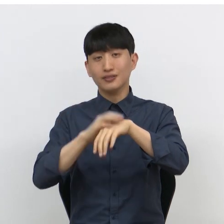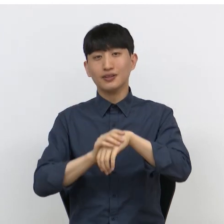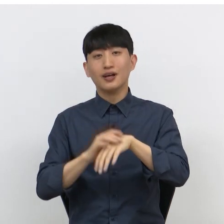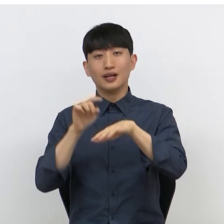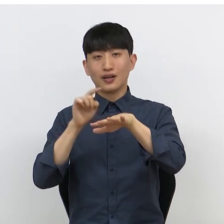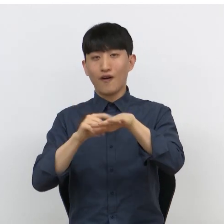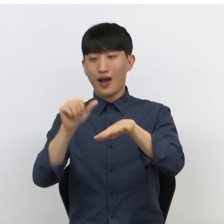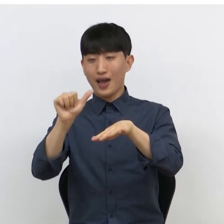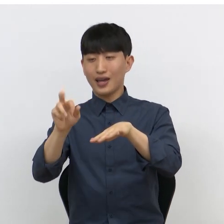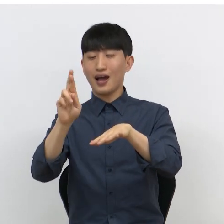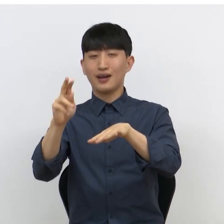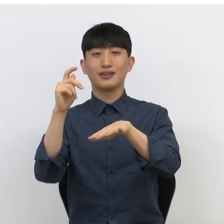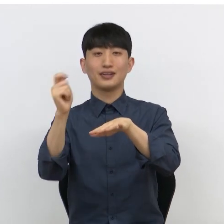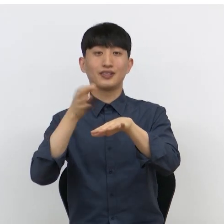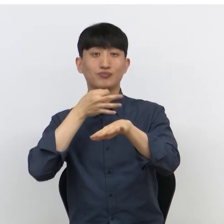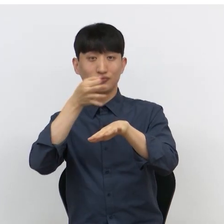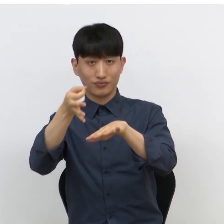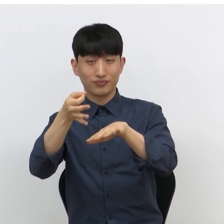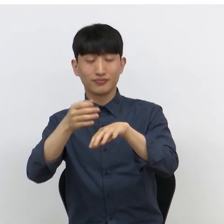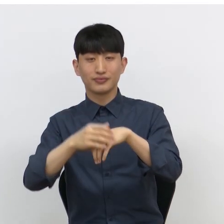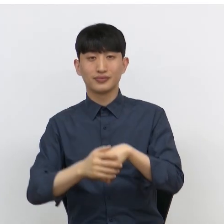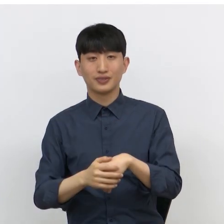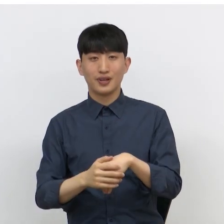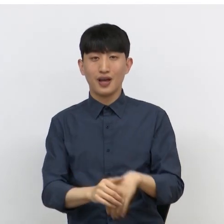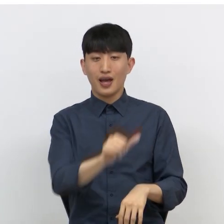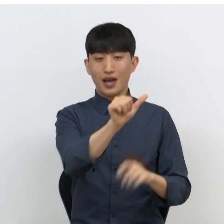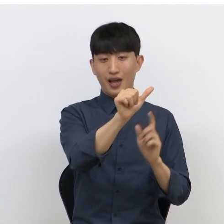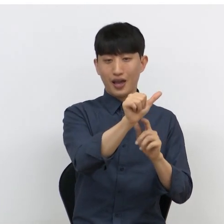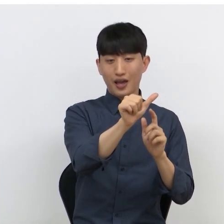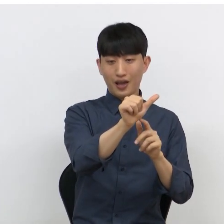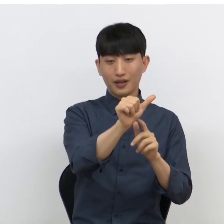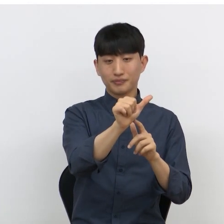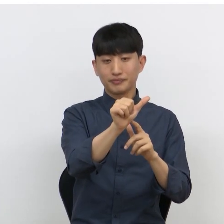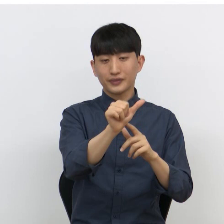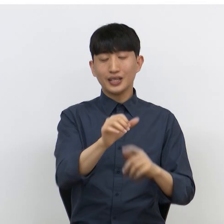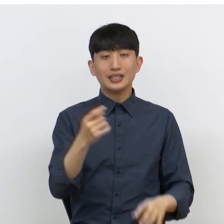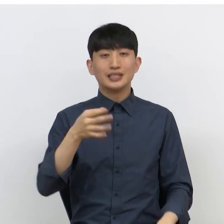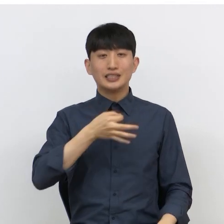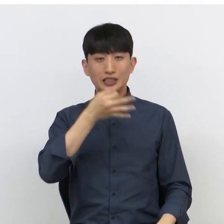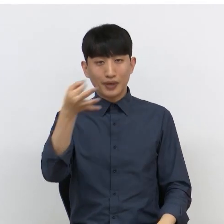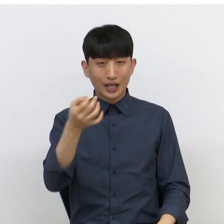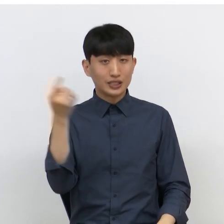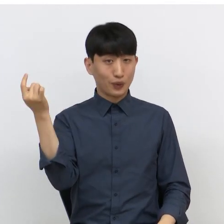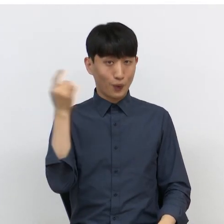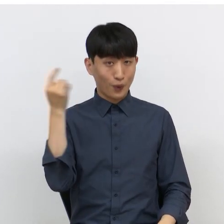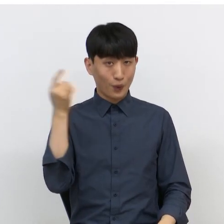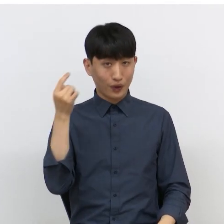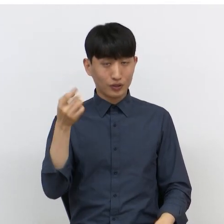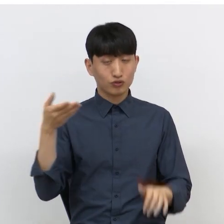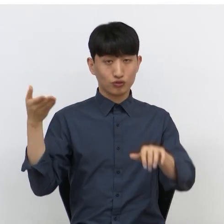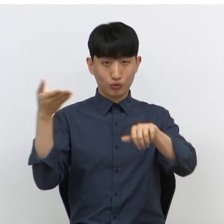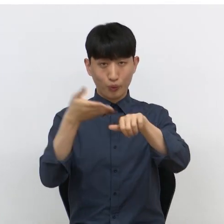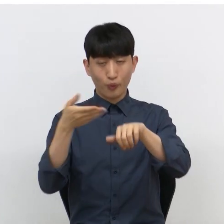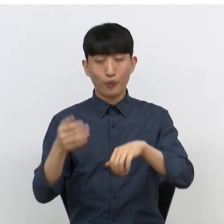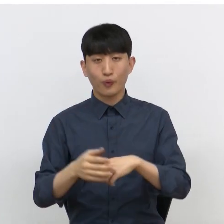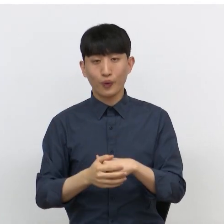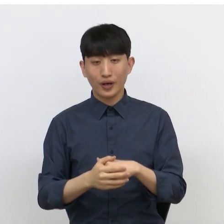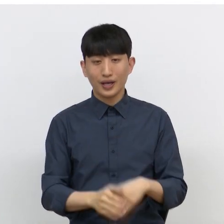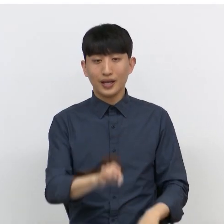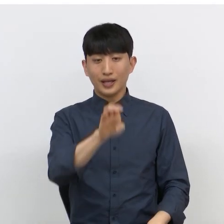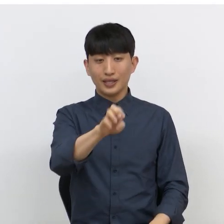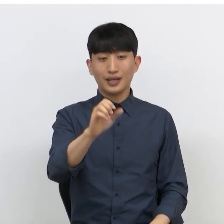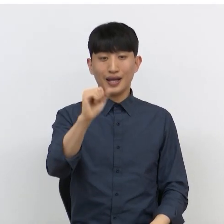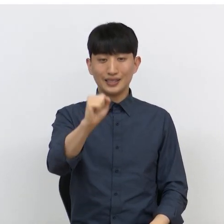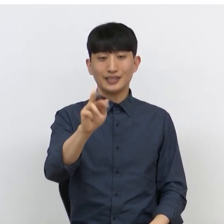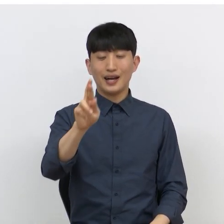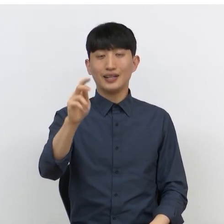우리가 ART라고 하는 겁니다. 그럴 때 A는 이제 어쿠스틱을 줘가지고 음향 소리를 줘가지고 하는 거고, 이 ESRT는 전기